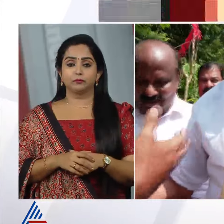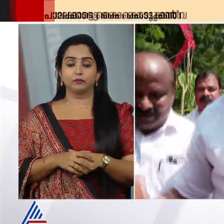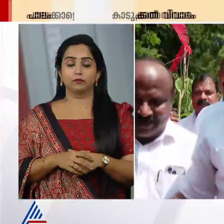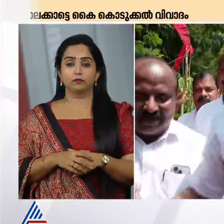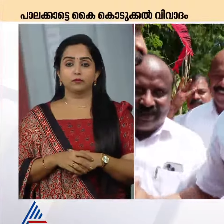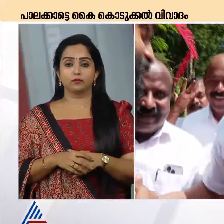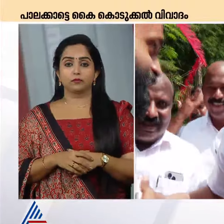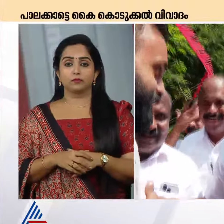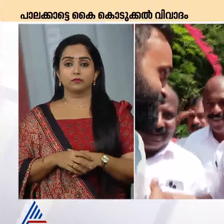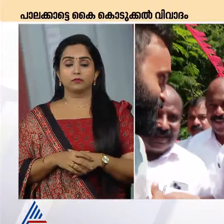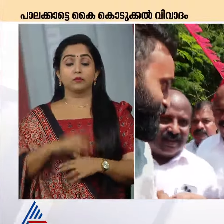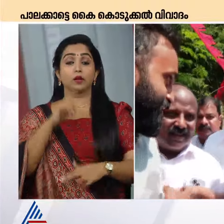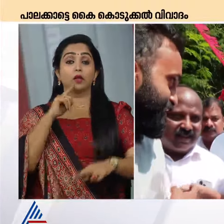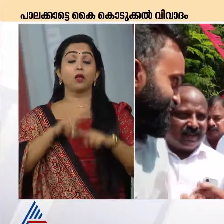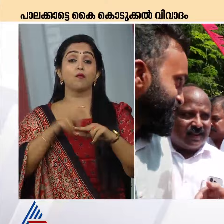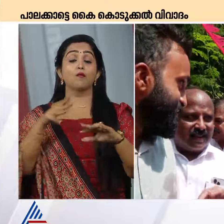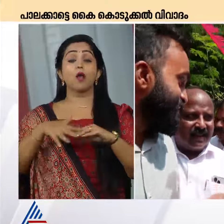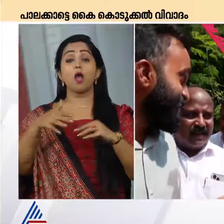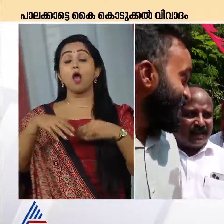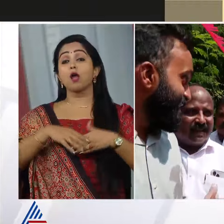പാലക്കാട് കൈ കൊടുക്കാത്തതിന് വലിയ വിവാദം